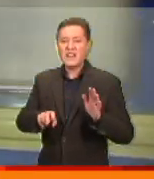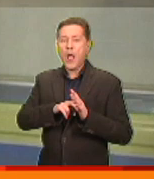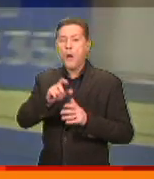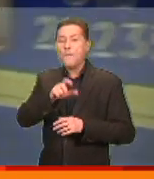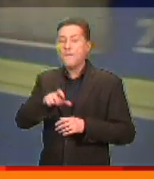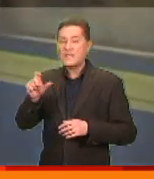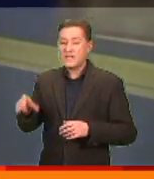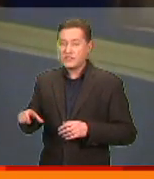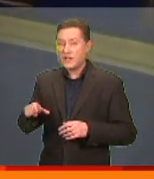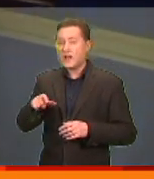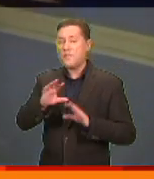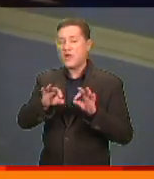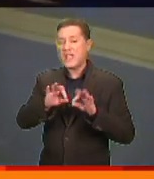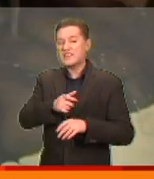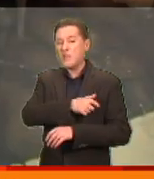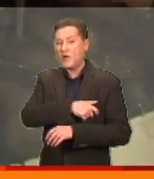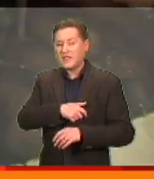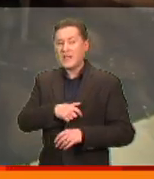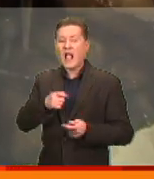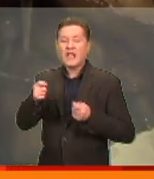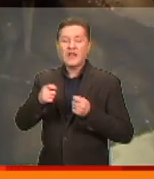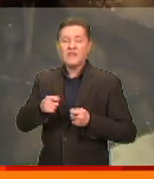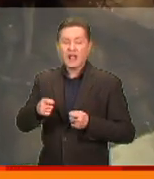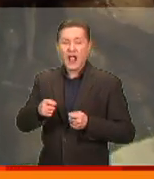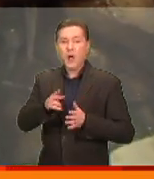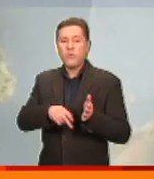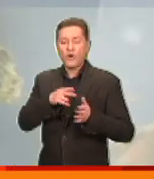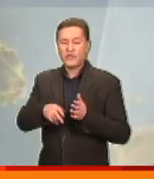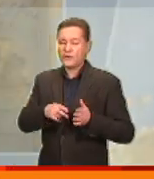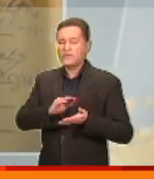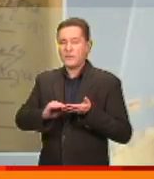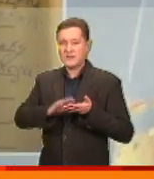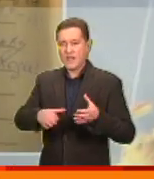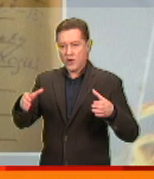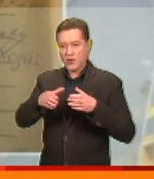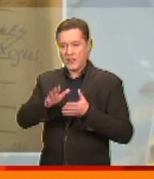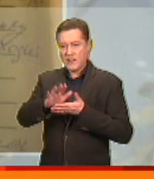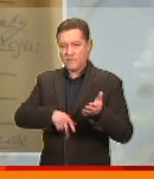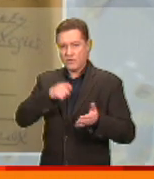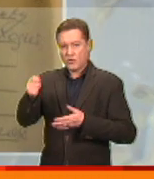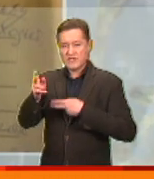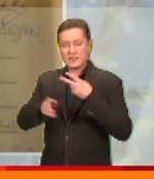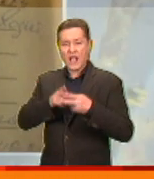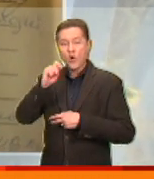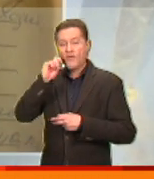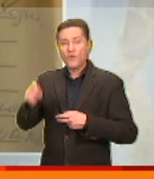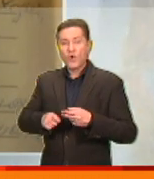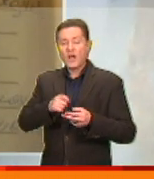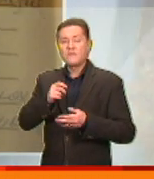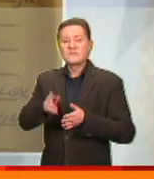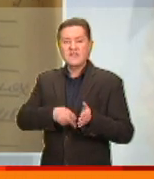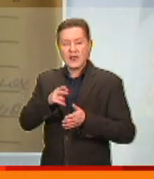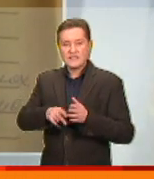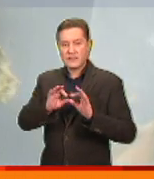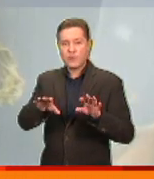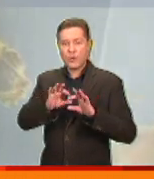морозильні, пояснення провідника і керівника потягу не влаштували, тому вони вже написали колективну скаргу. В «Укрзалізниці» справу